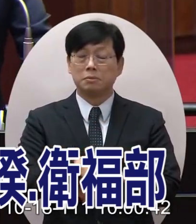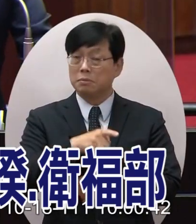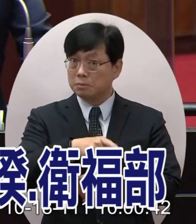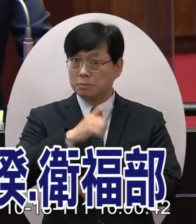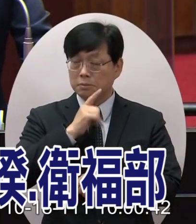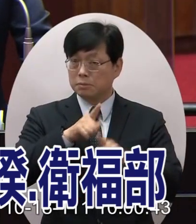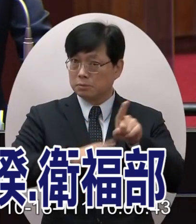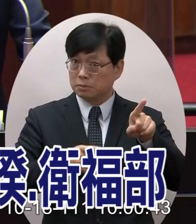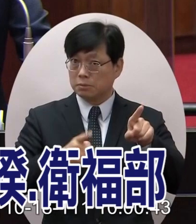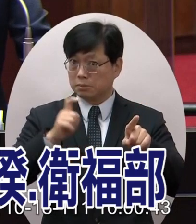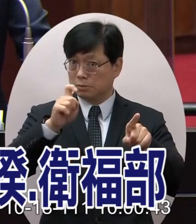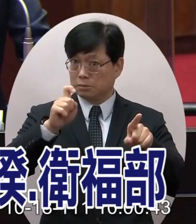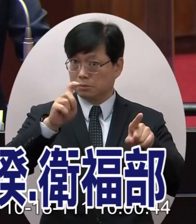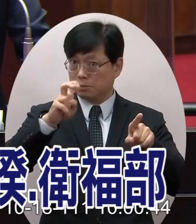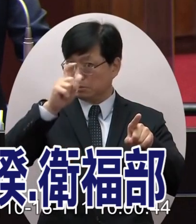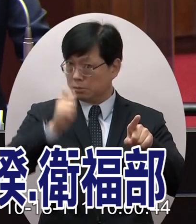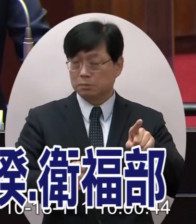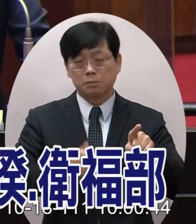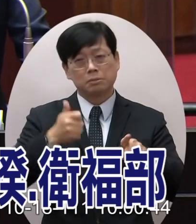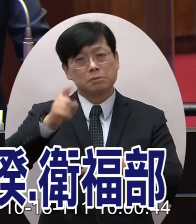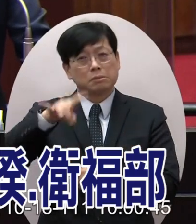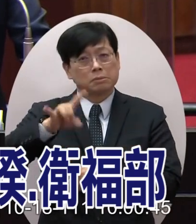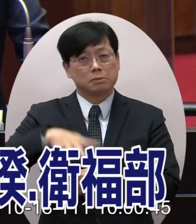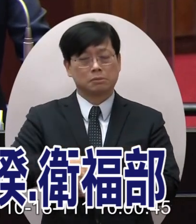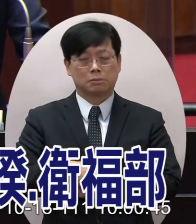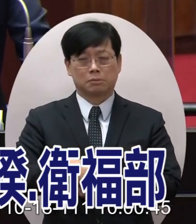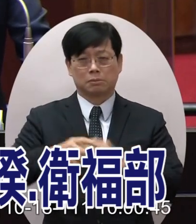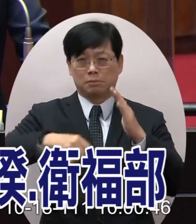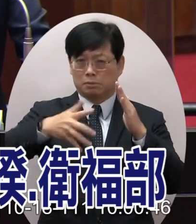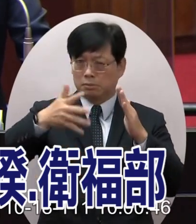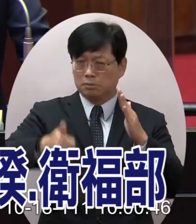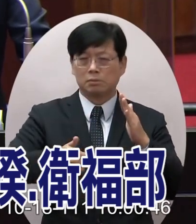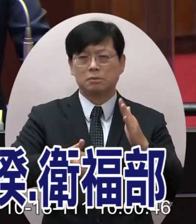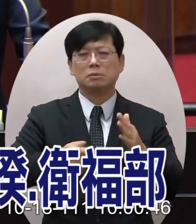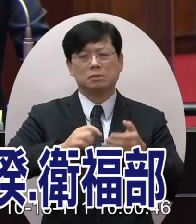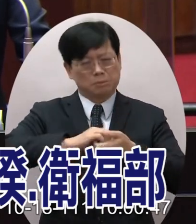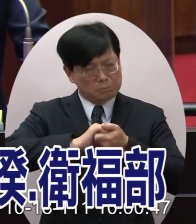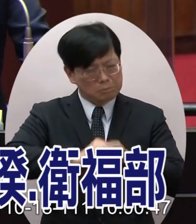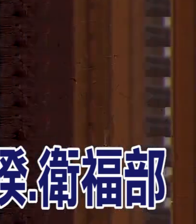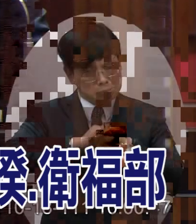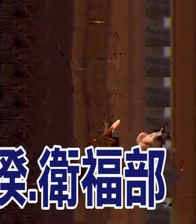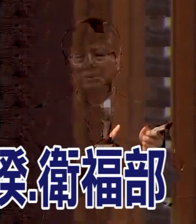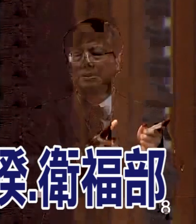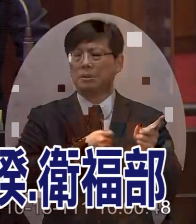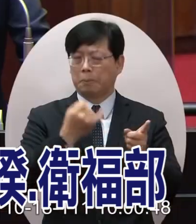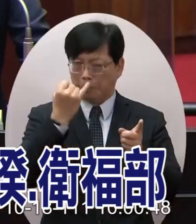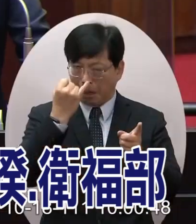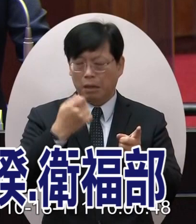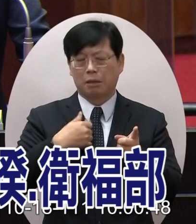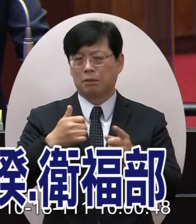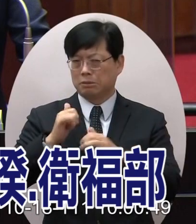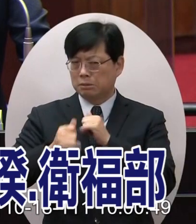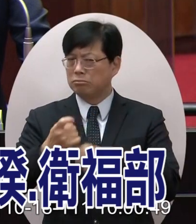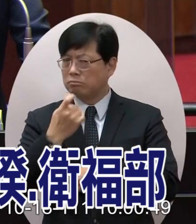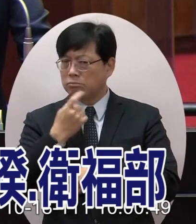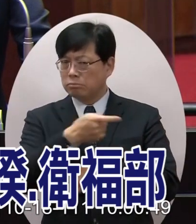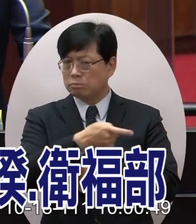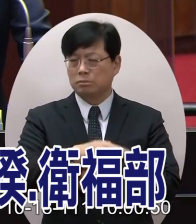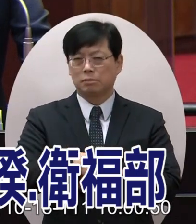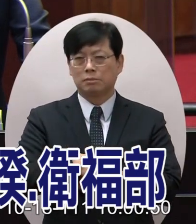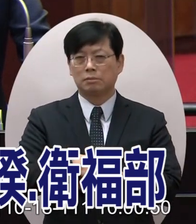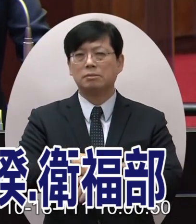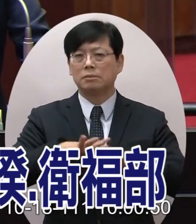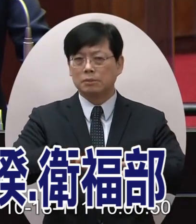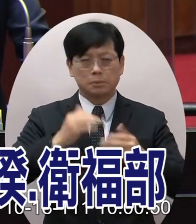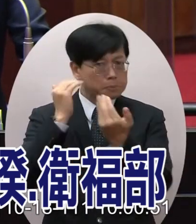这个差价10几亿钱到哪里去？所以院长，你不得不承认，民间有质疑的时候，这